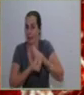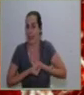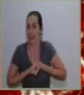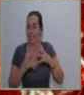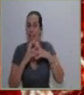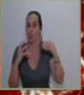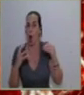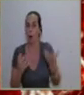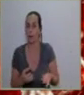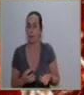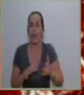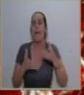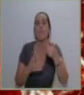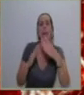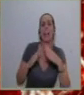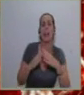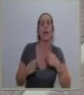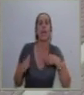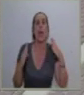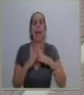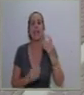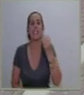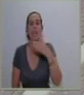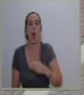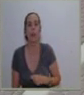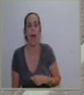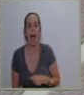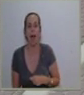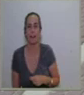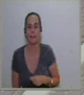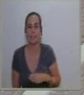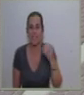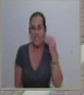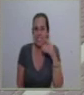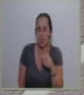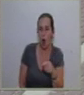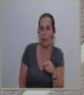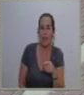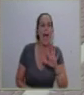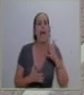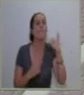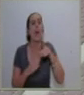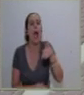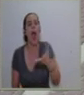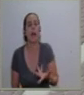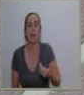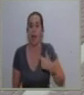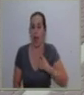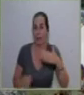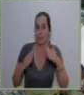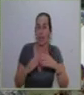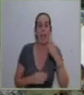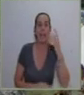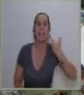לי את האתרוג. איפה אתה גר? אני גר בלסיונה. לסיונה? איפה אתה גר? אני גר